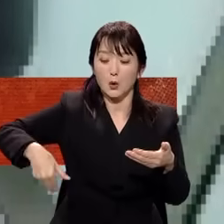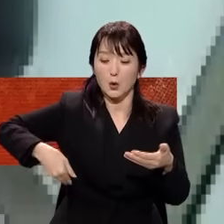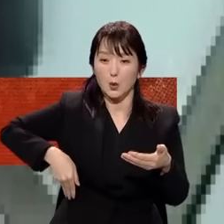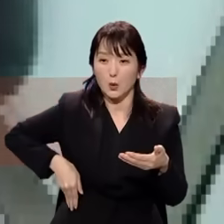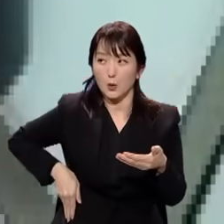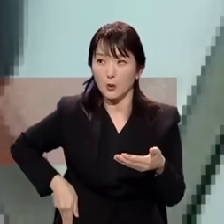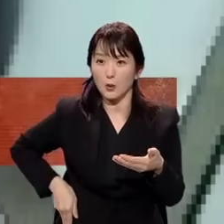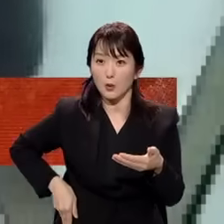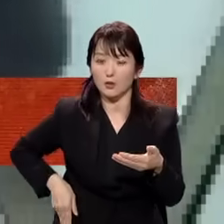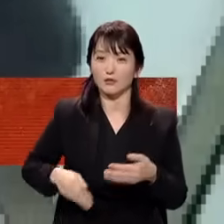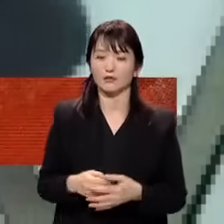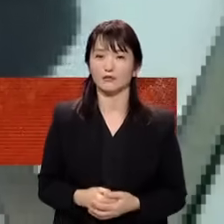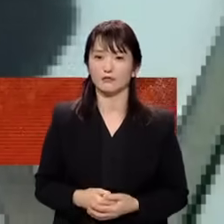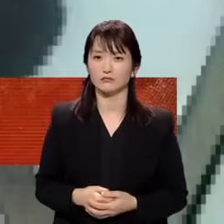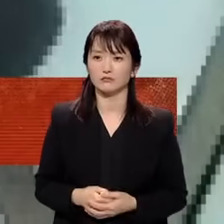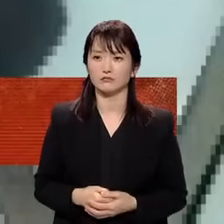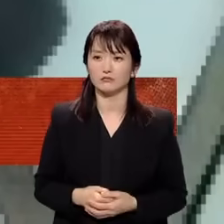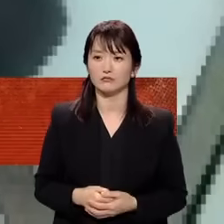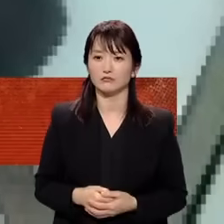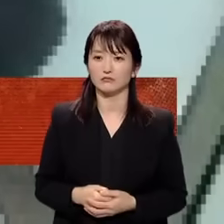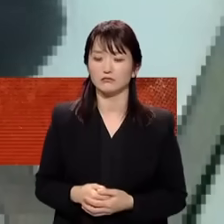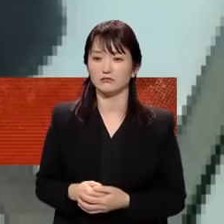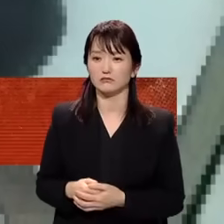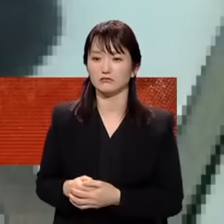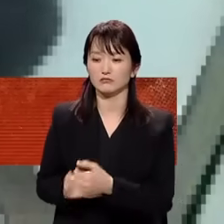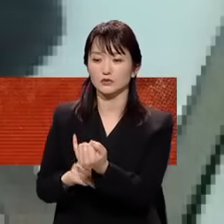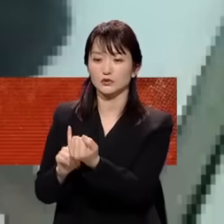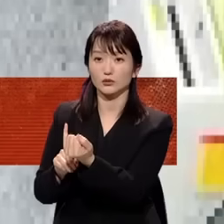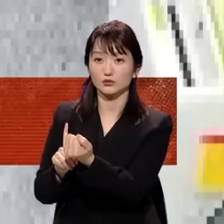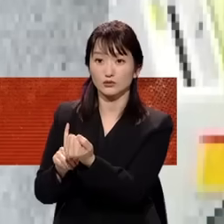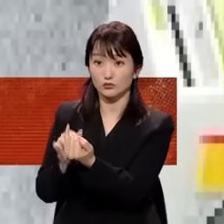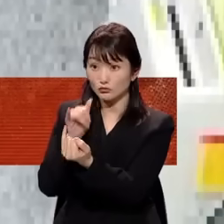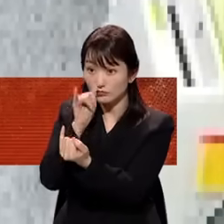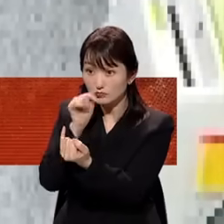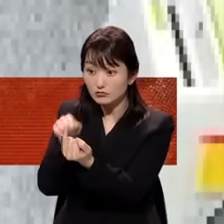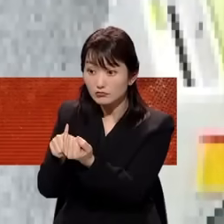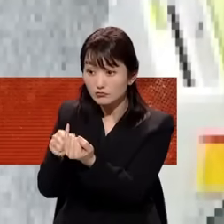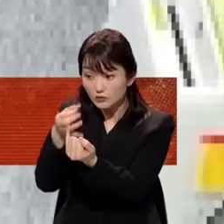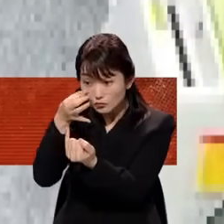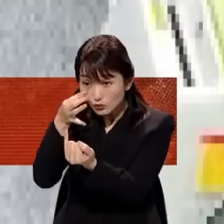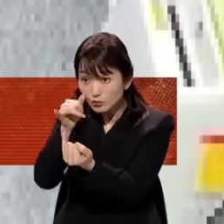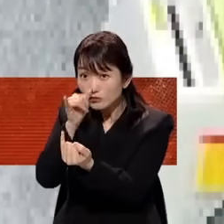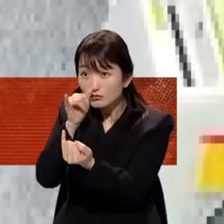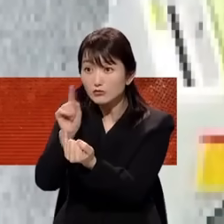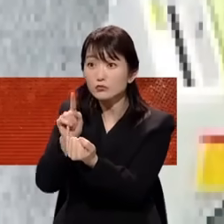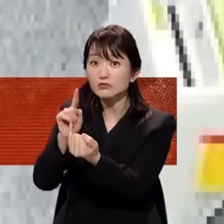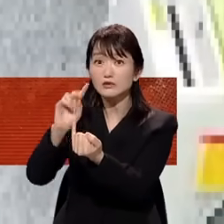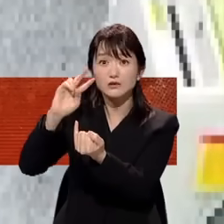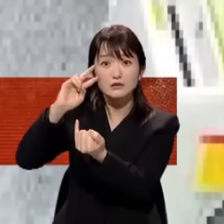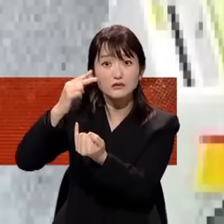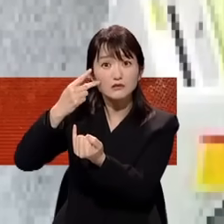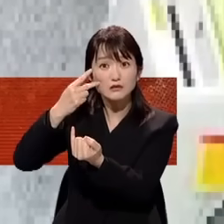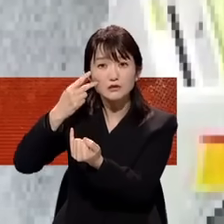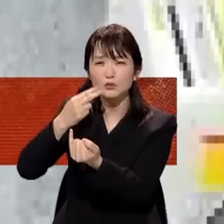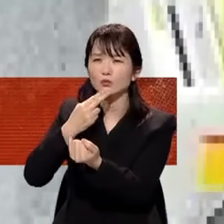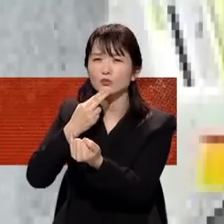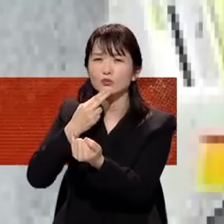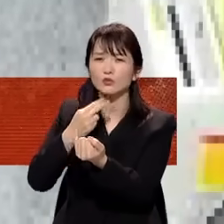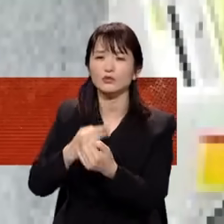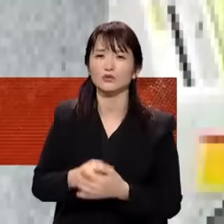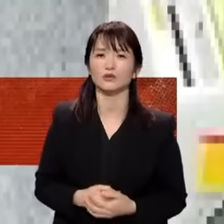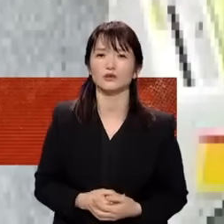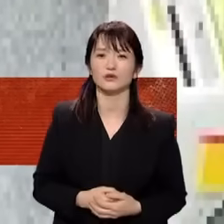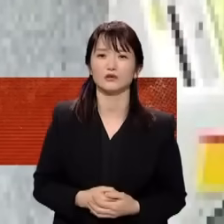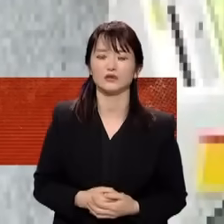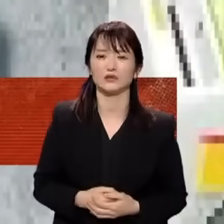거고요. 저는 참 이해가 안 가는 게 옆에 일행 여성도 있는데 다 보고 있었어요. 그러니까 저게 착각일 리가 저는 없다는 생각이 들고,